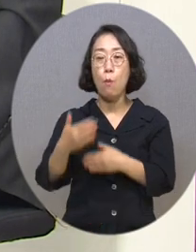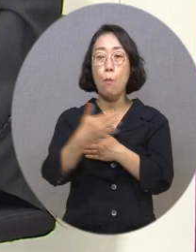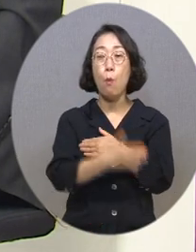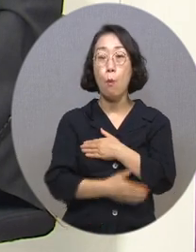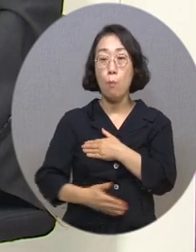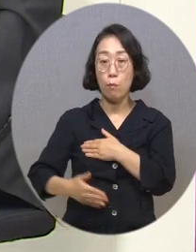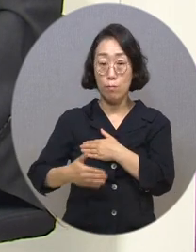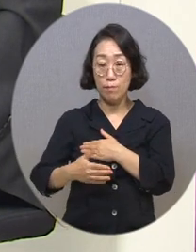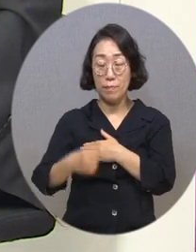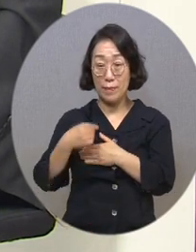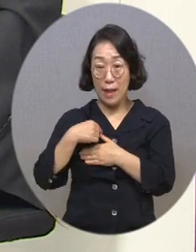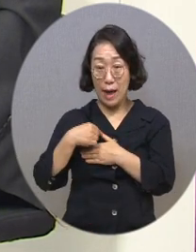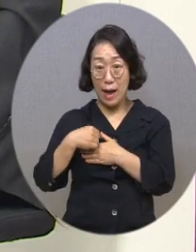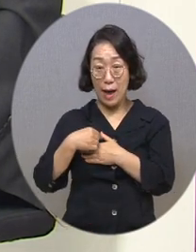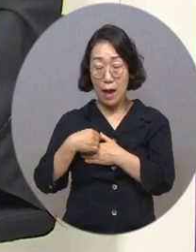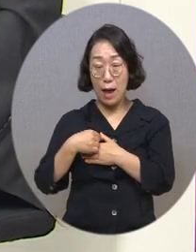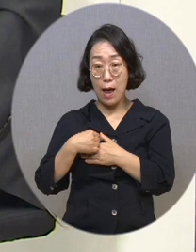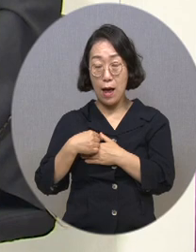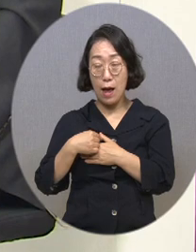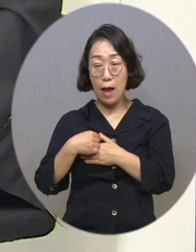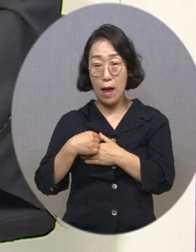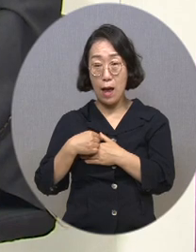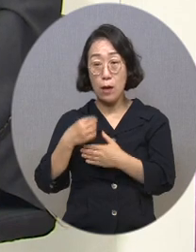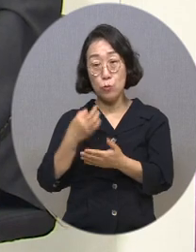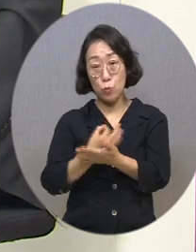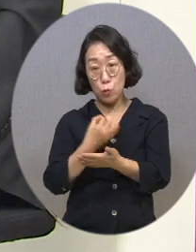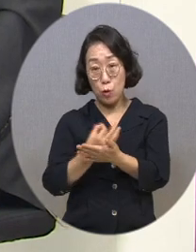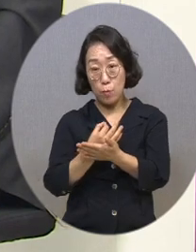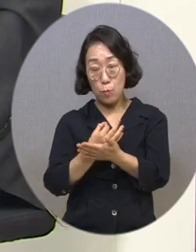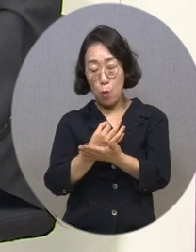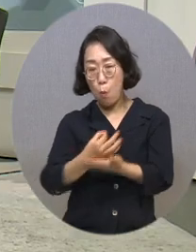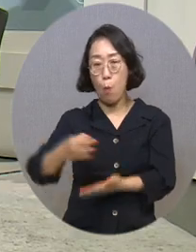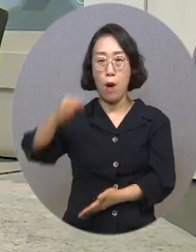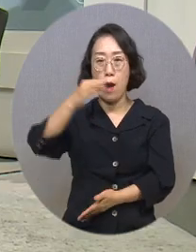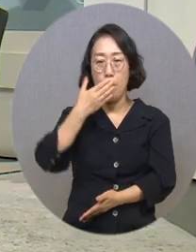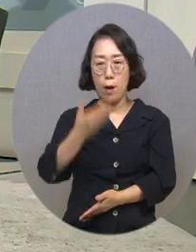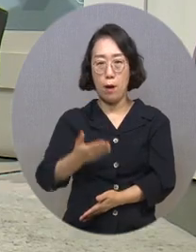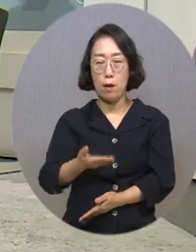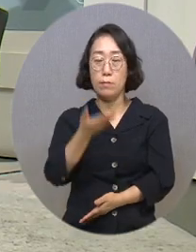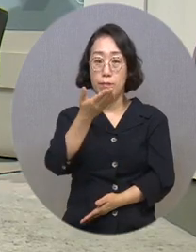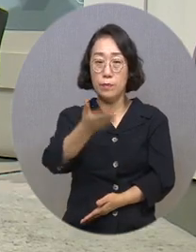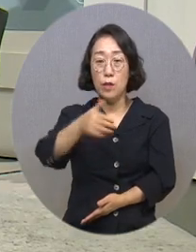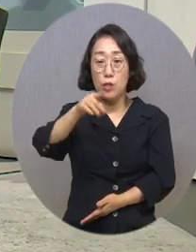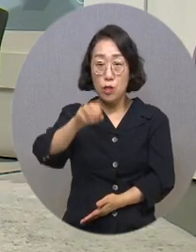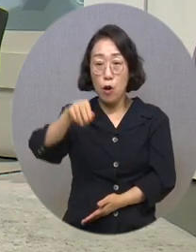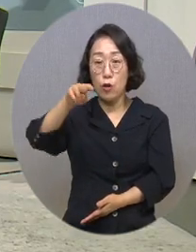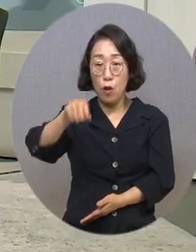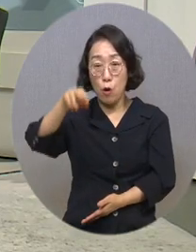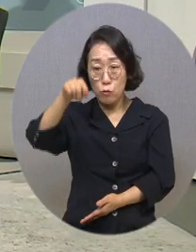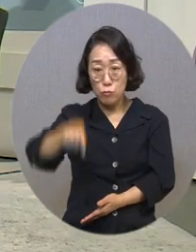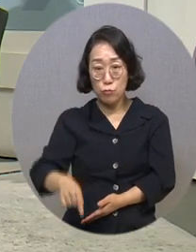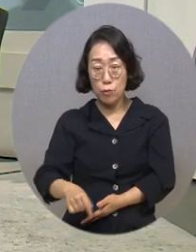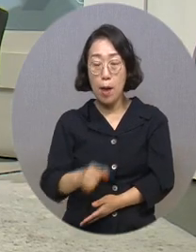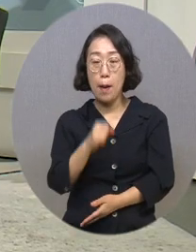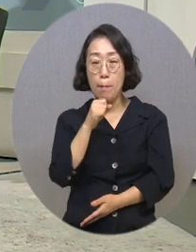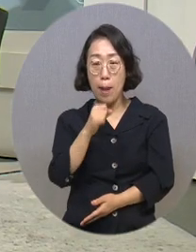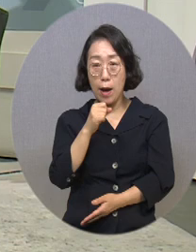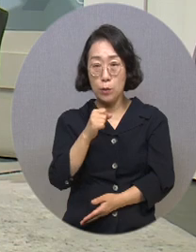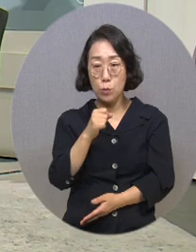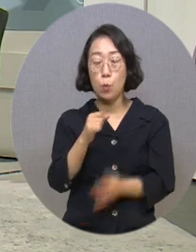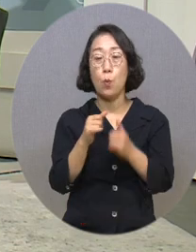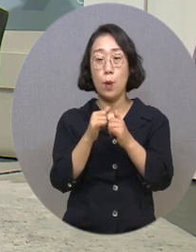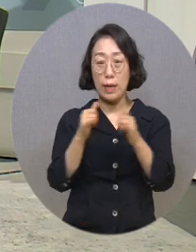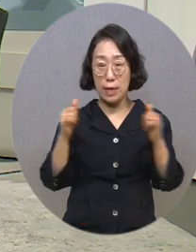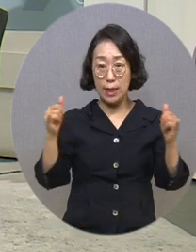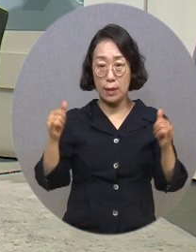올라간다. 그래서 우리 정경 선생님께서는 브랜딩이 되었죠. 왜냐면 방송인이다 보니까